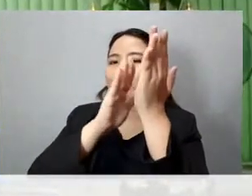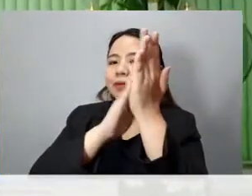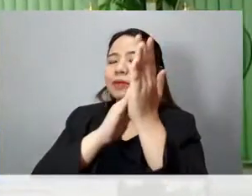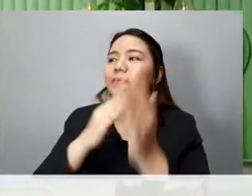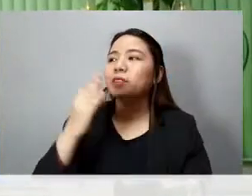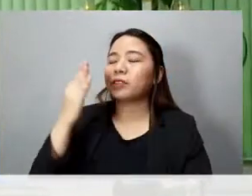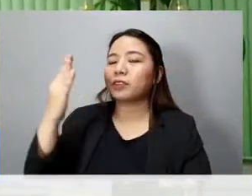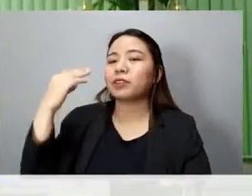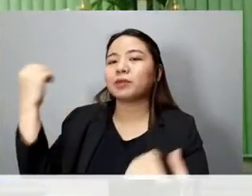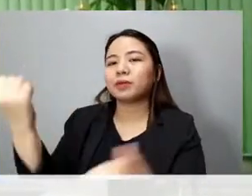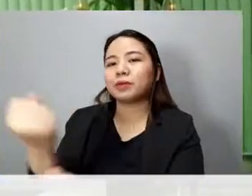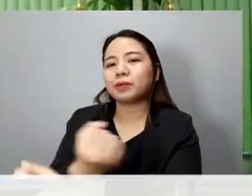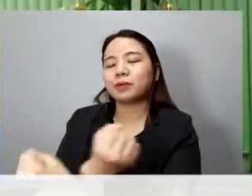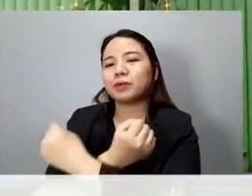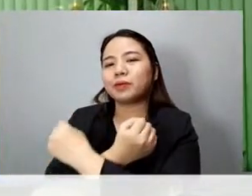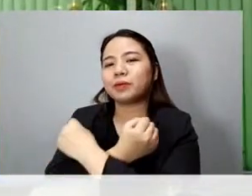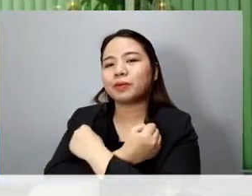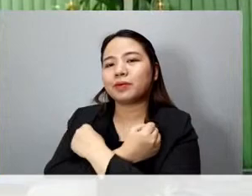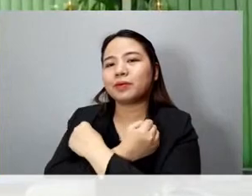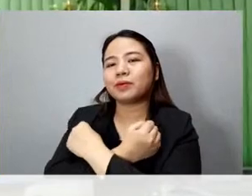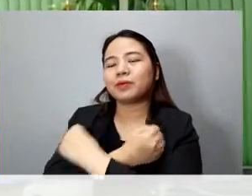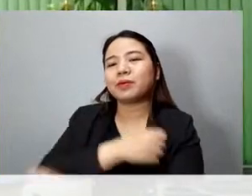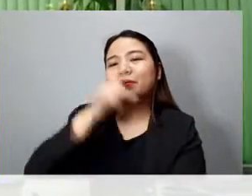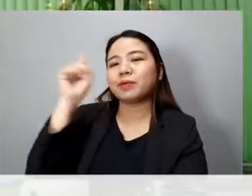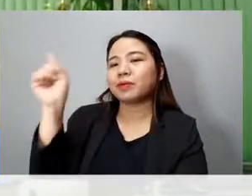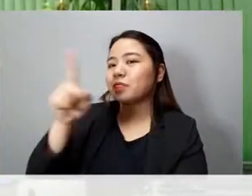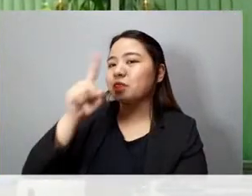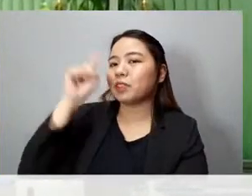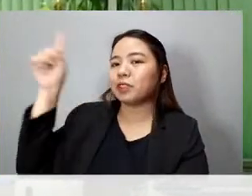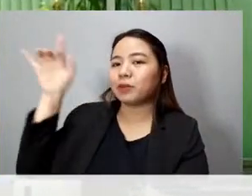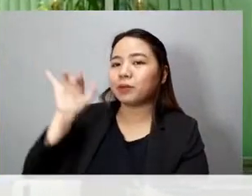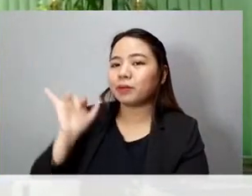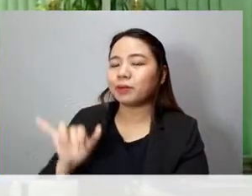papurihan sa pag-ibig niya